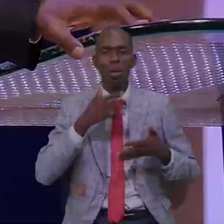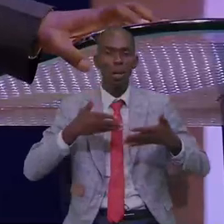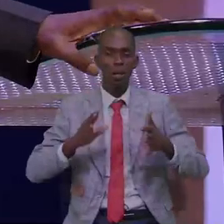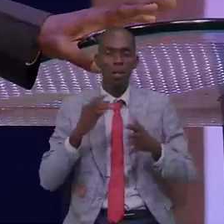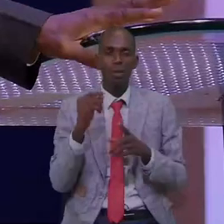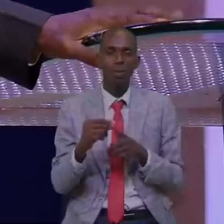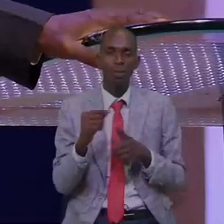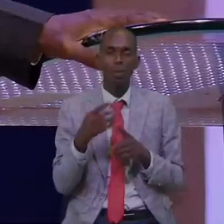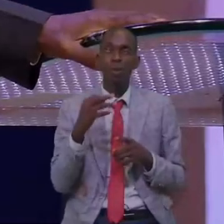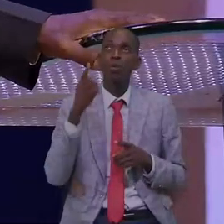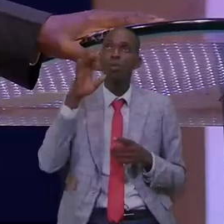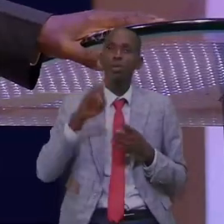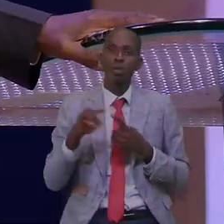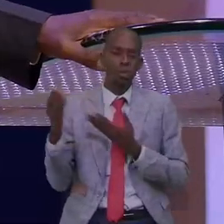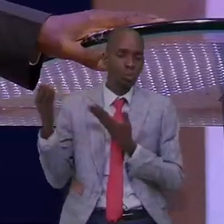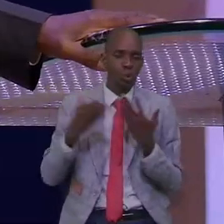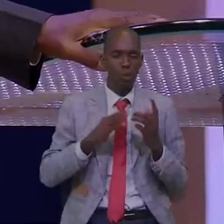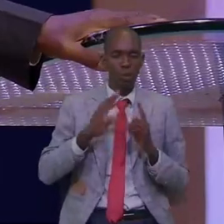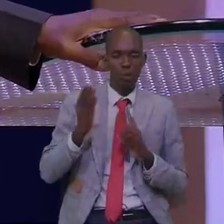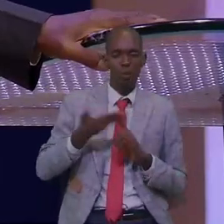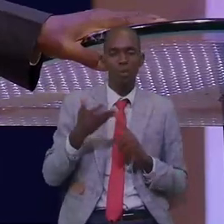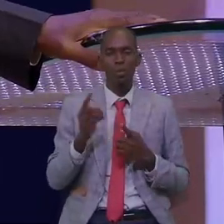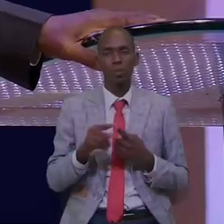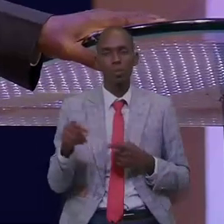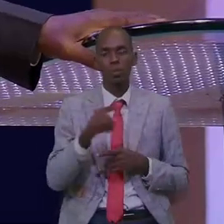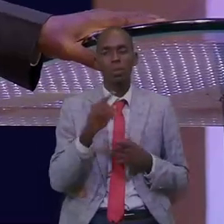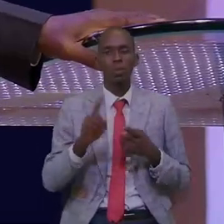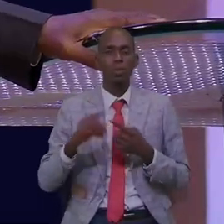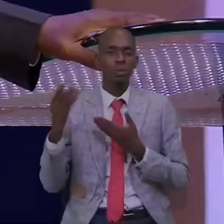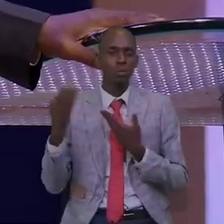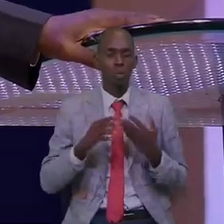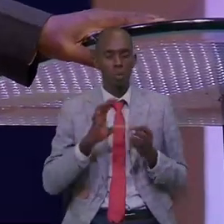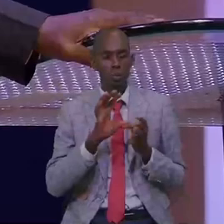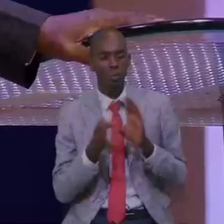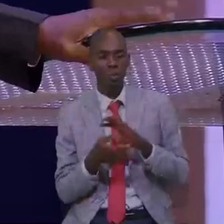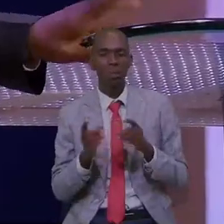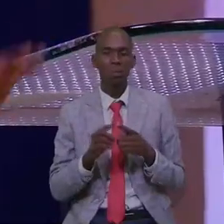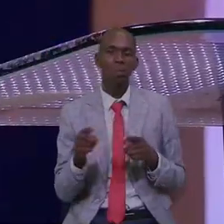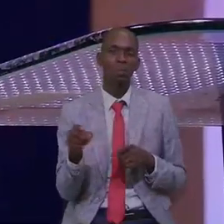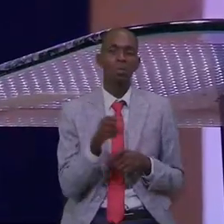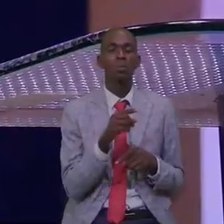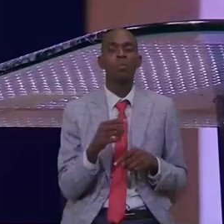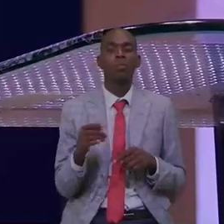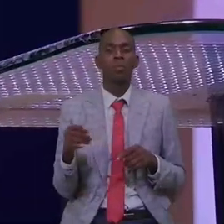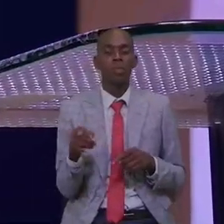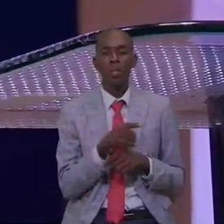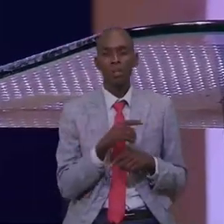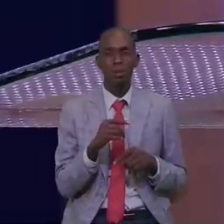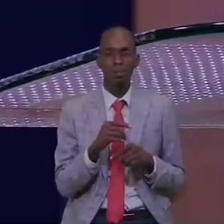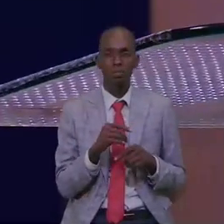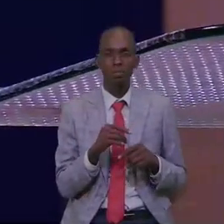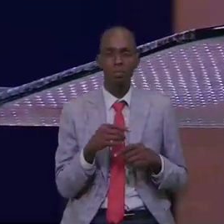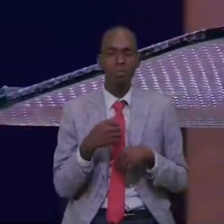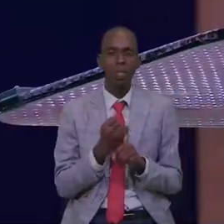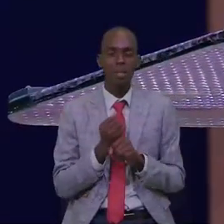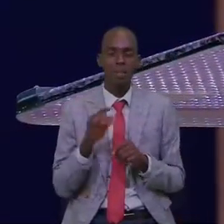s'en débarrassent. Ils ne permettent pas la parole d'amener la conviction et la conversion à leur vie. Alors, ils